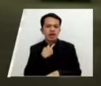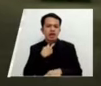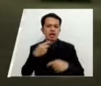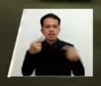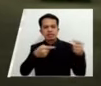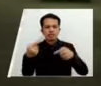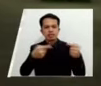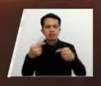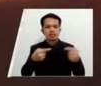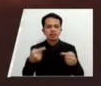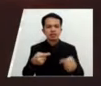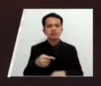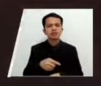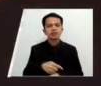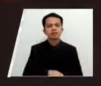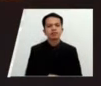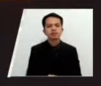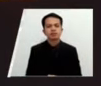East.